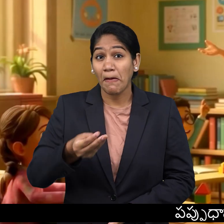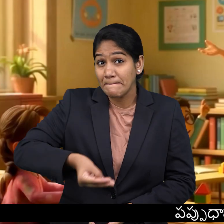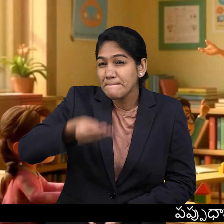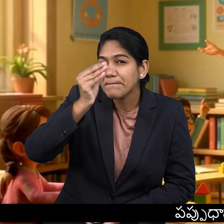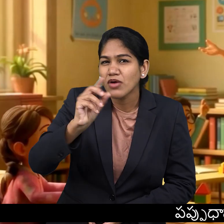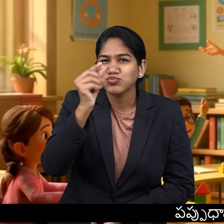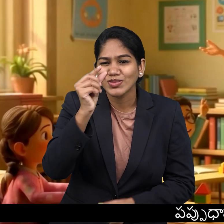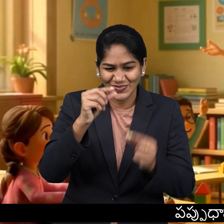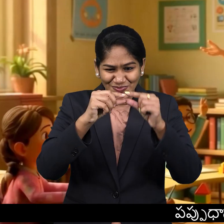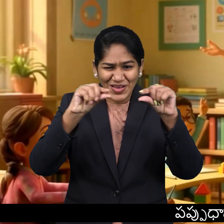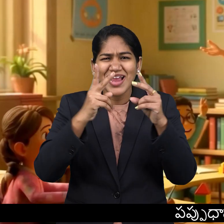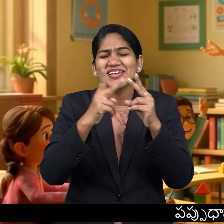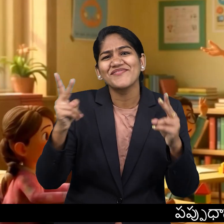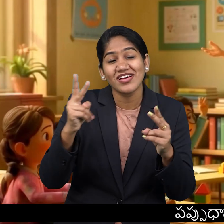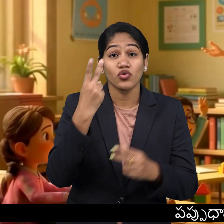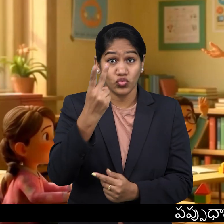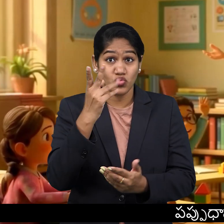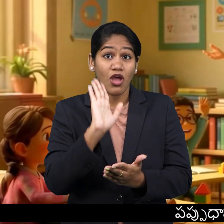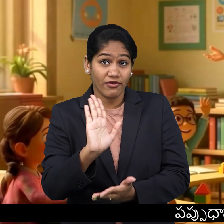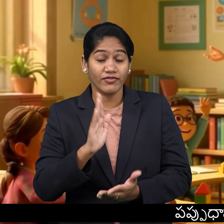పప్పు ధాన్యాలు 2 రకాలు,